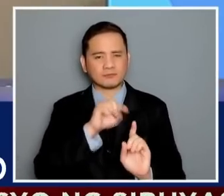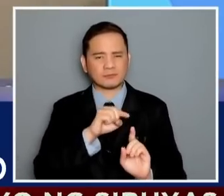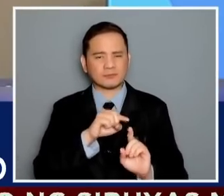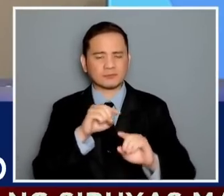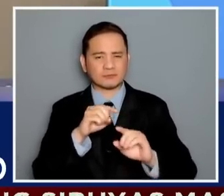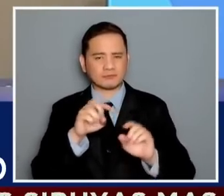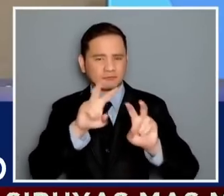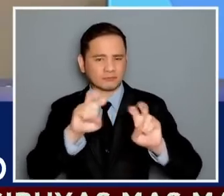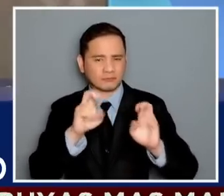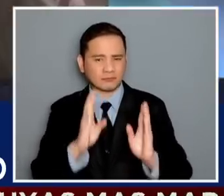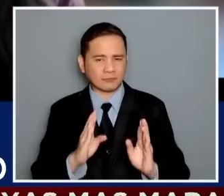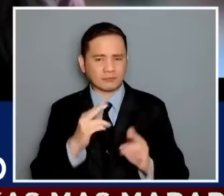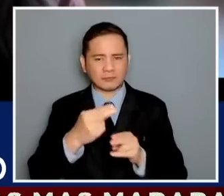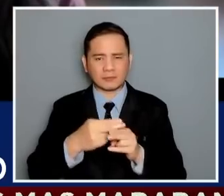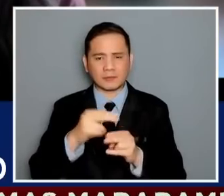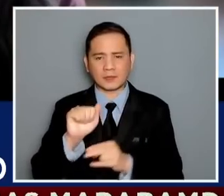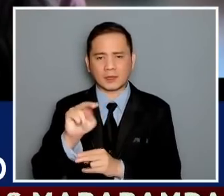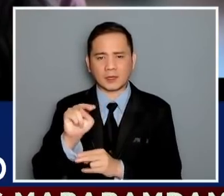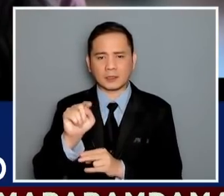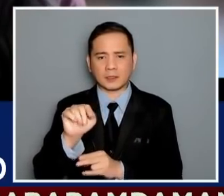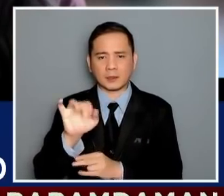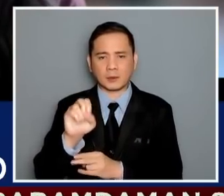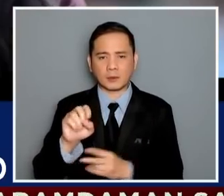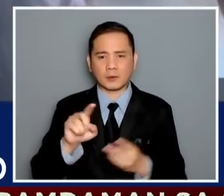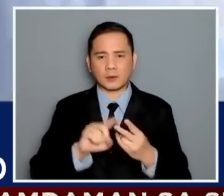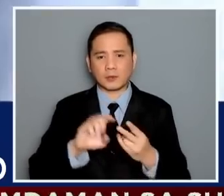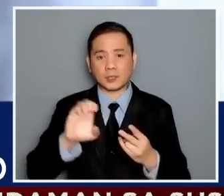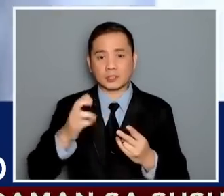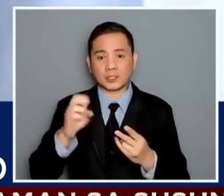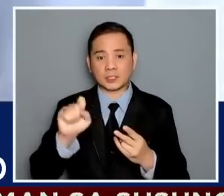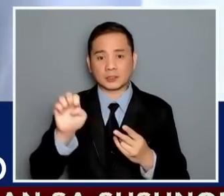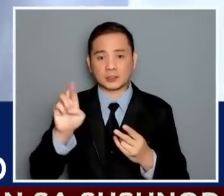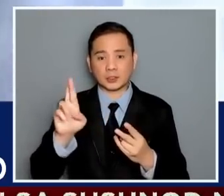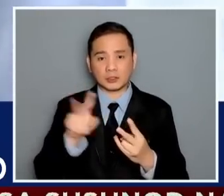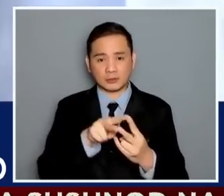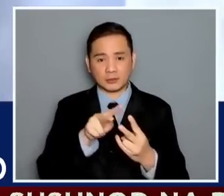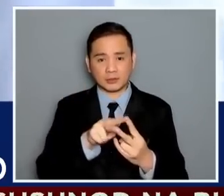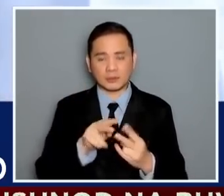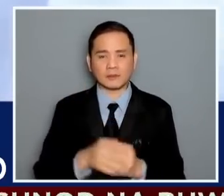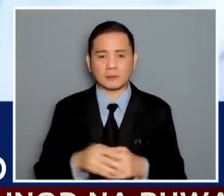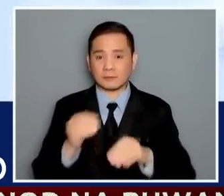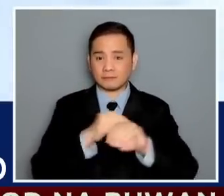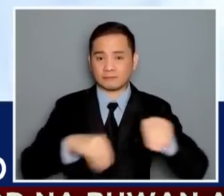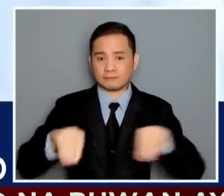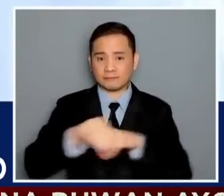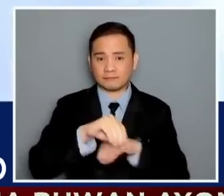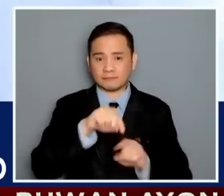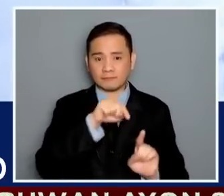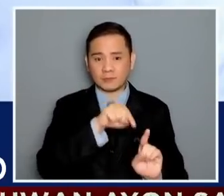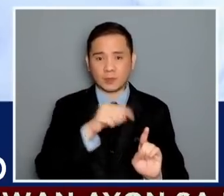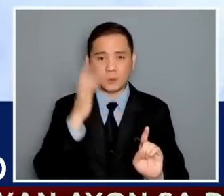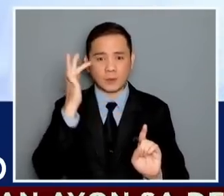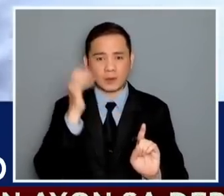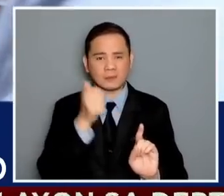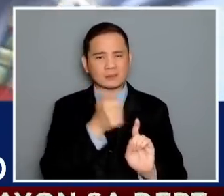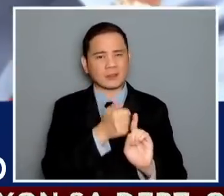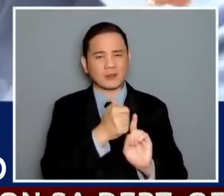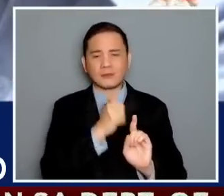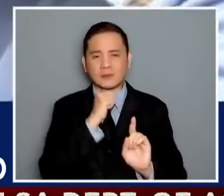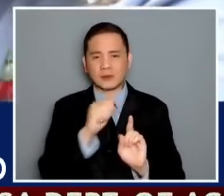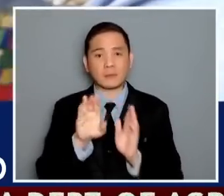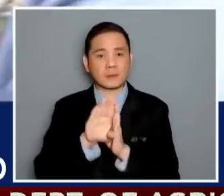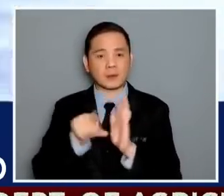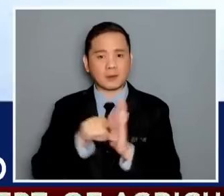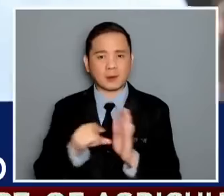Jose Antonio Custodio at Dr. Chester Cabalza, napalitan si Carlos dahil hindi siya nagmula sa militar at